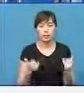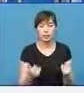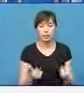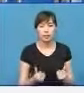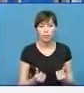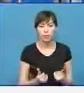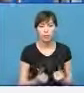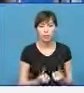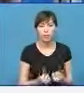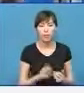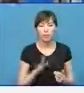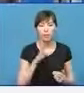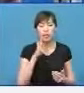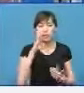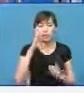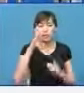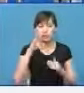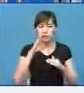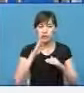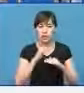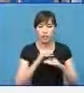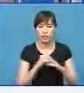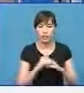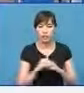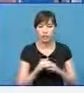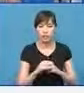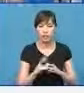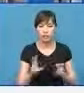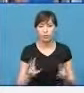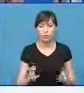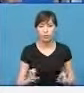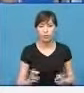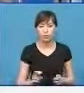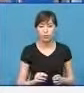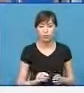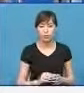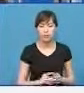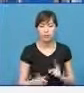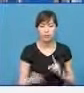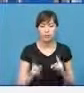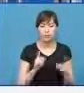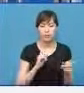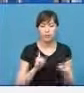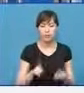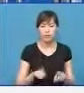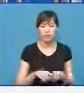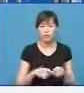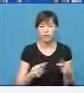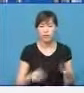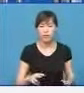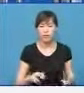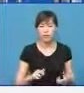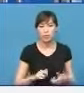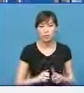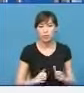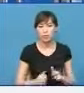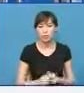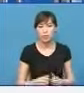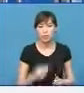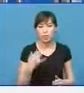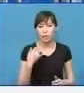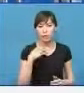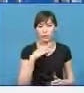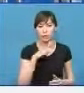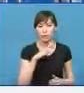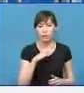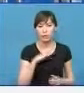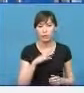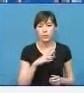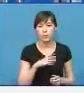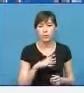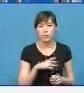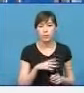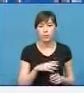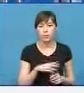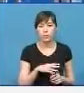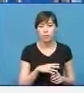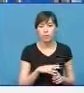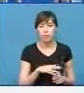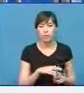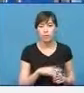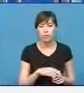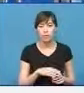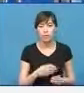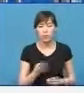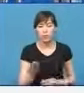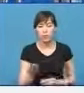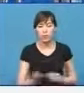өздеріңіз білесіздер, мынау креслода отырады, орында отырады, жиналыс дейді, басқа дейді, анау көбінесе мынау қозғалыстар төмен болады. Сол